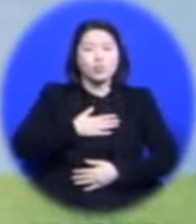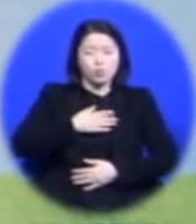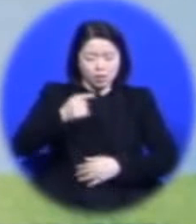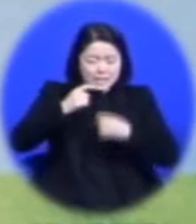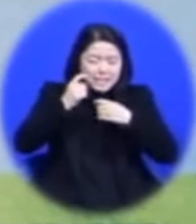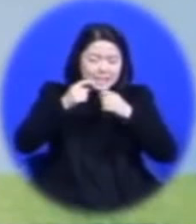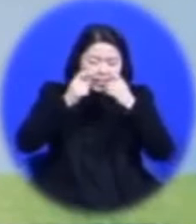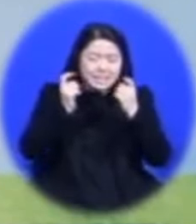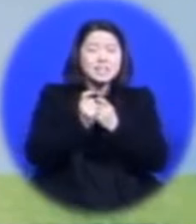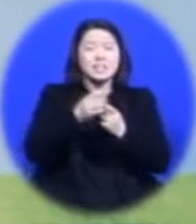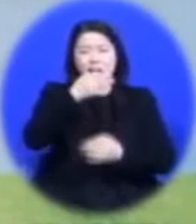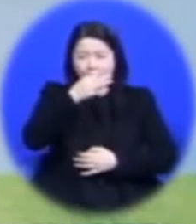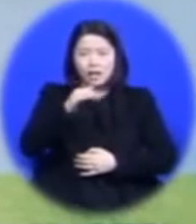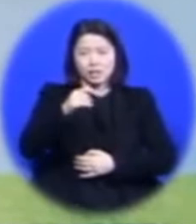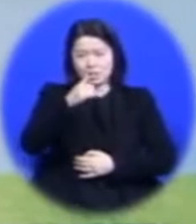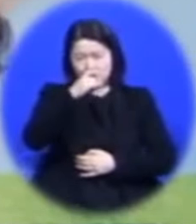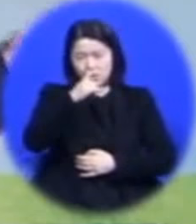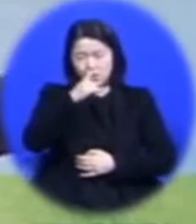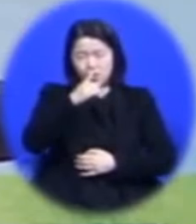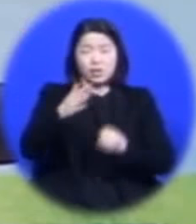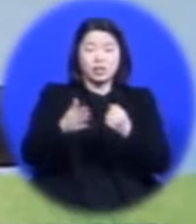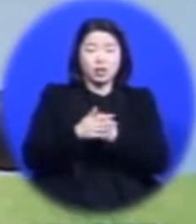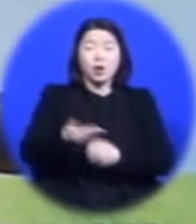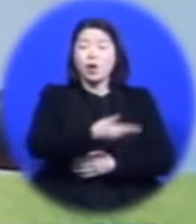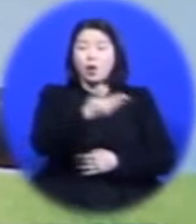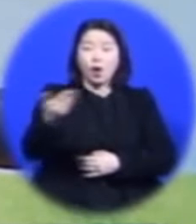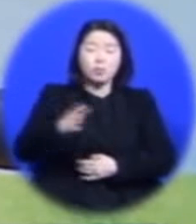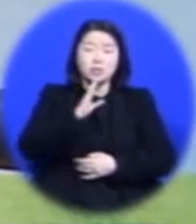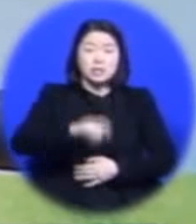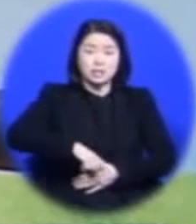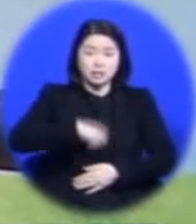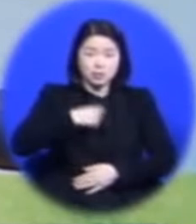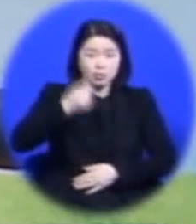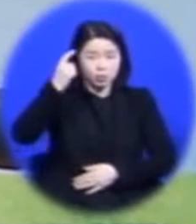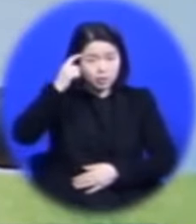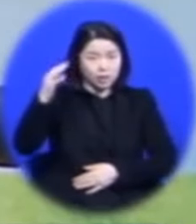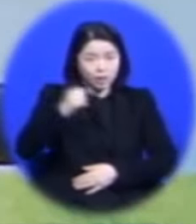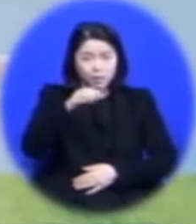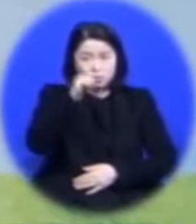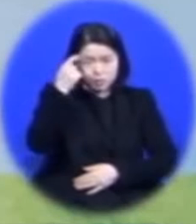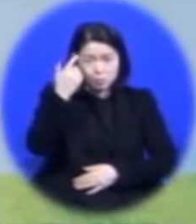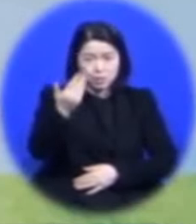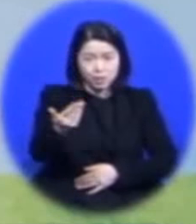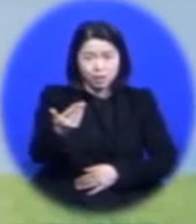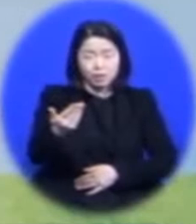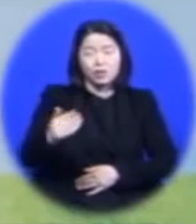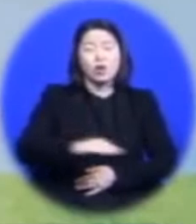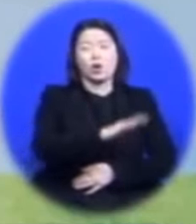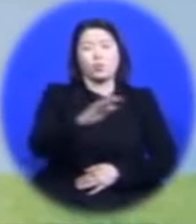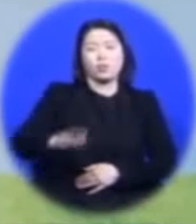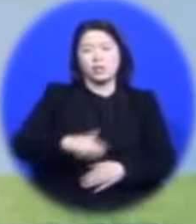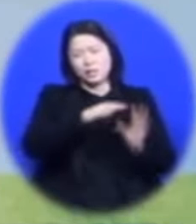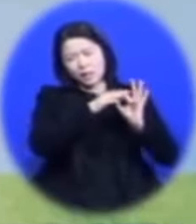이기적이냐 여러분 여러분이 정의로운 거라고 생각하십니까 우리는요